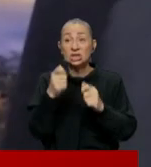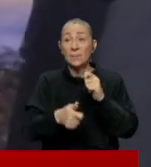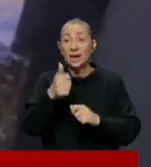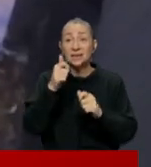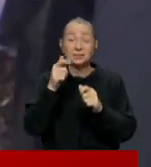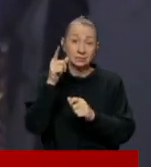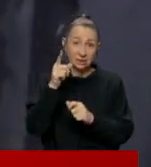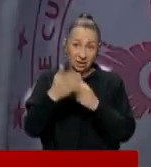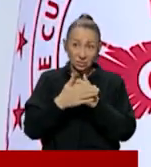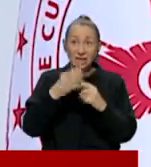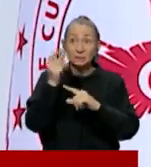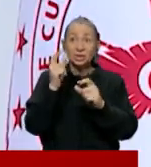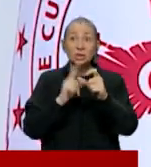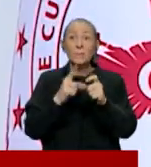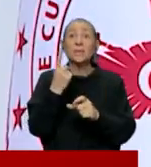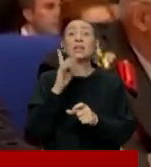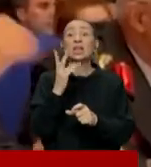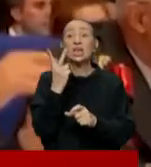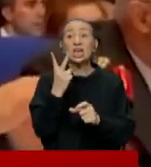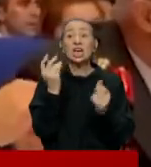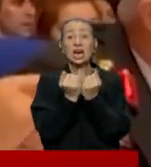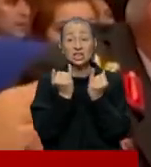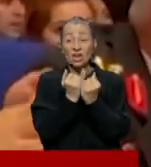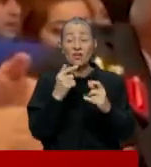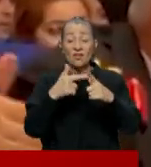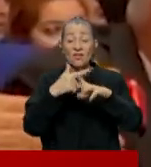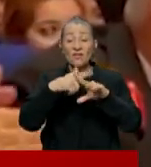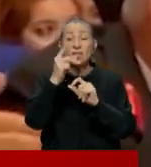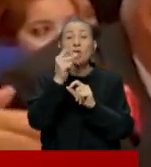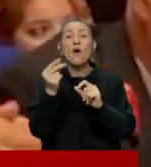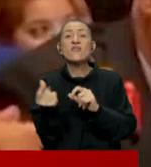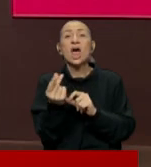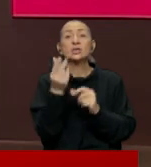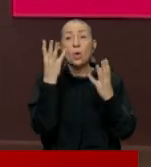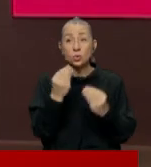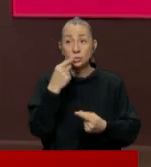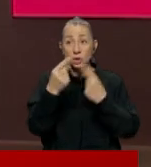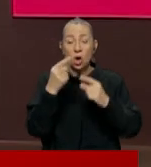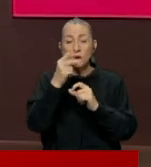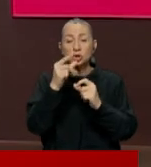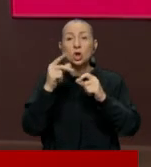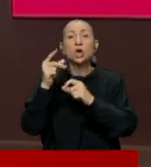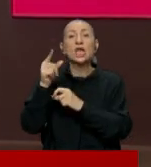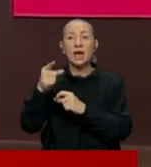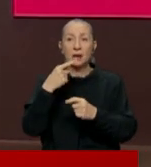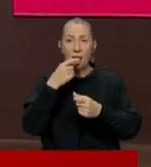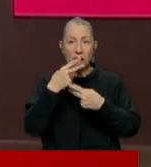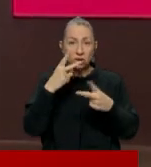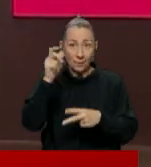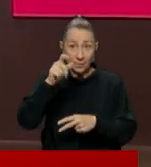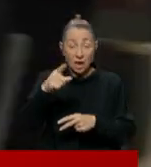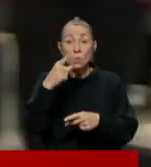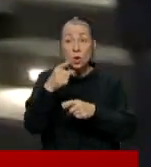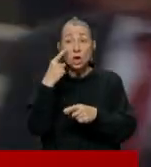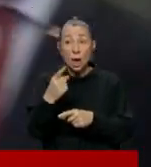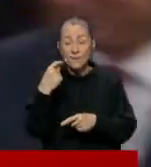Yardımcısı İsmail Çataklı'nın bir değil iki kardeşinin FETÖ firarisi olduğu iddiasını Özgür Özel gündeme getirdi. İddiaya